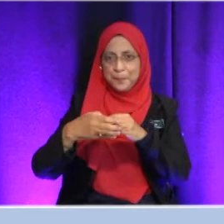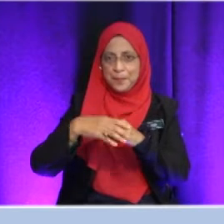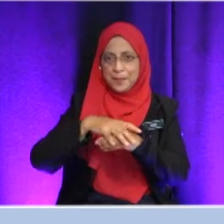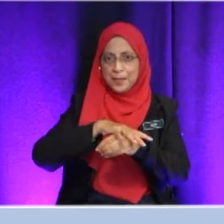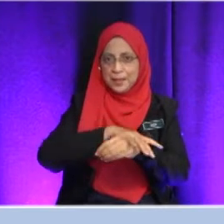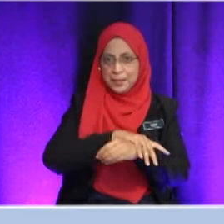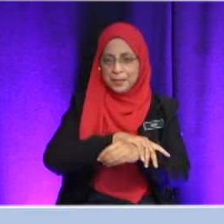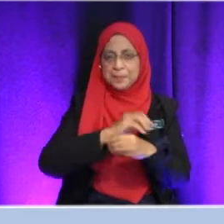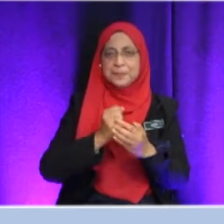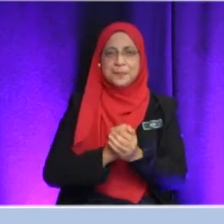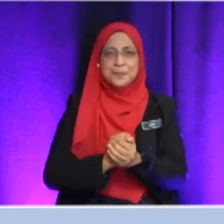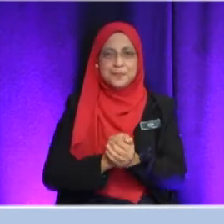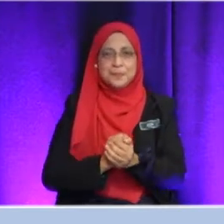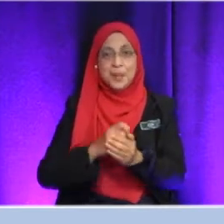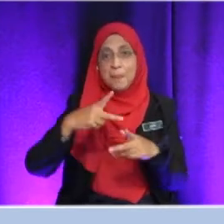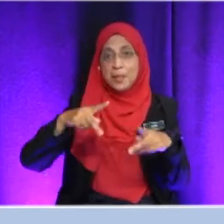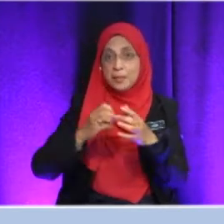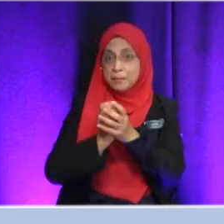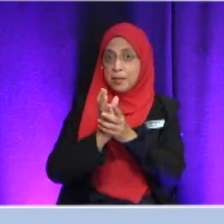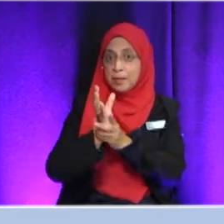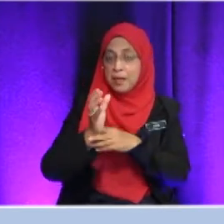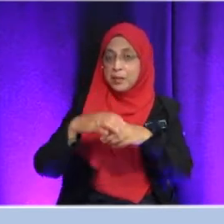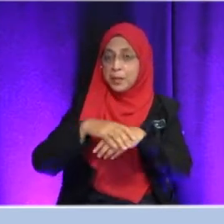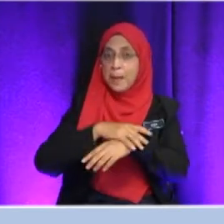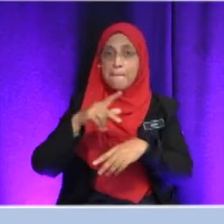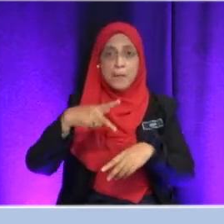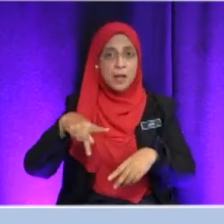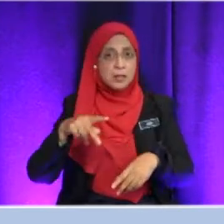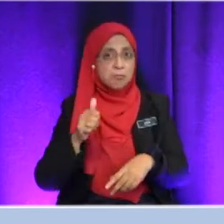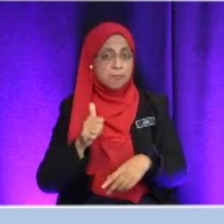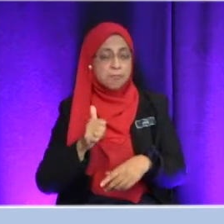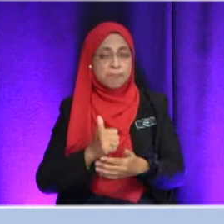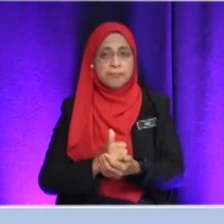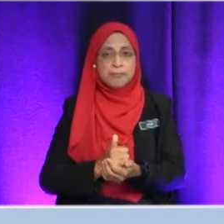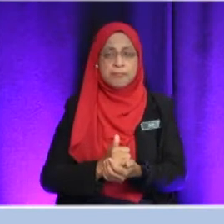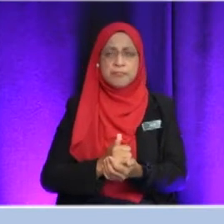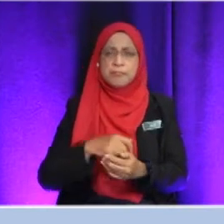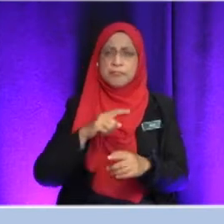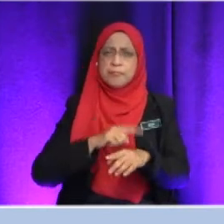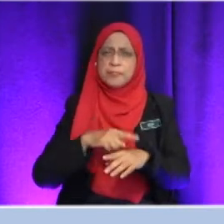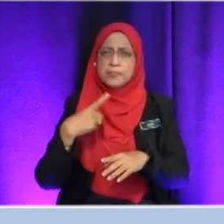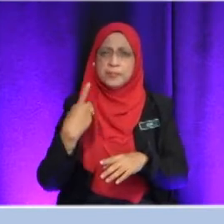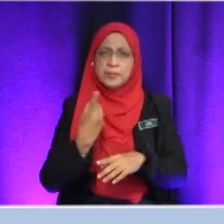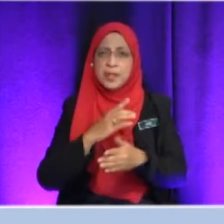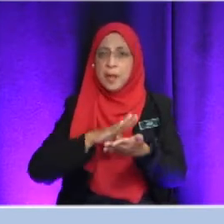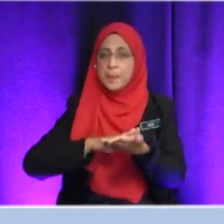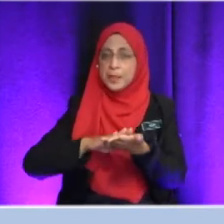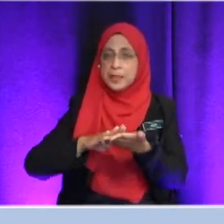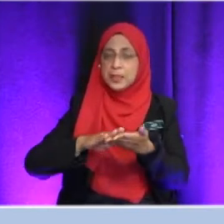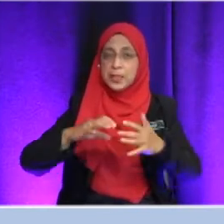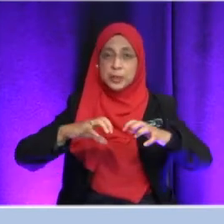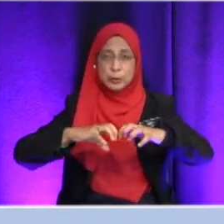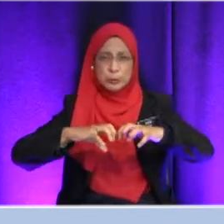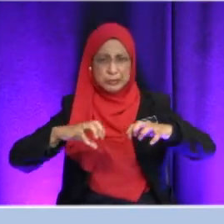kena pakai sarung tangan plastik ya Oke ini seorang Tengah untuk masa kita membersihkan durian